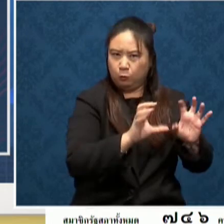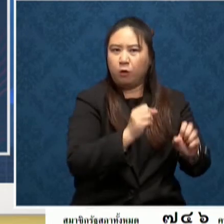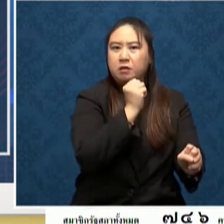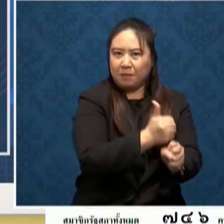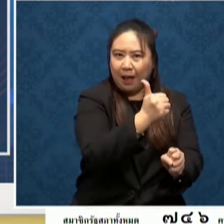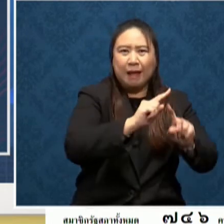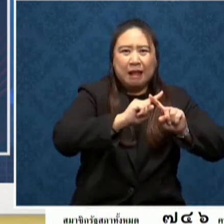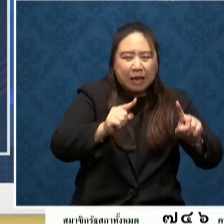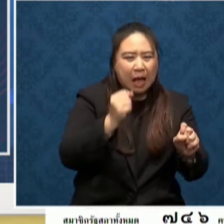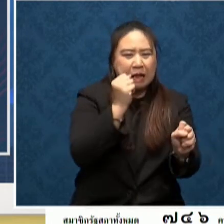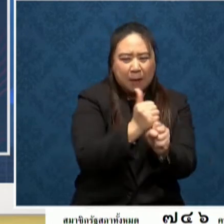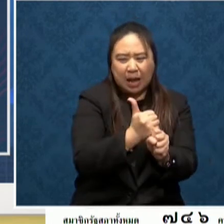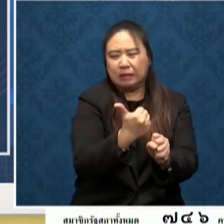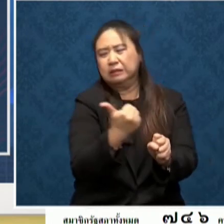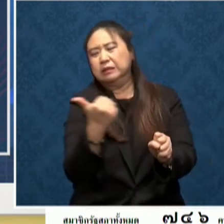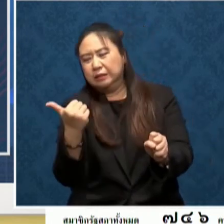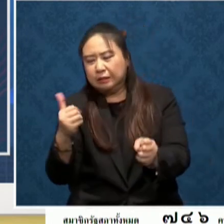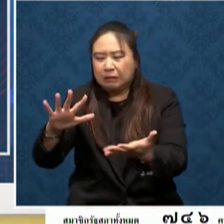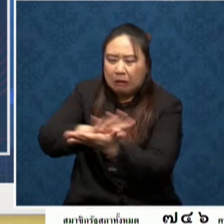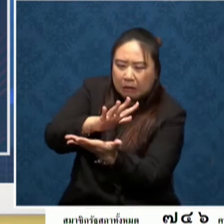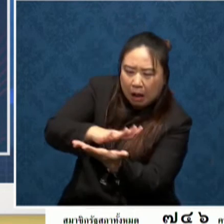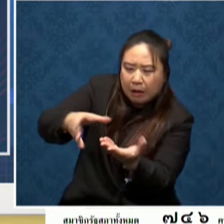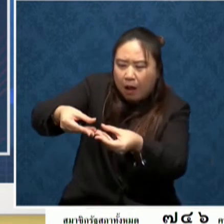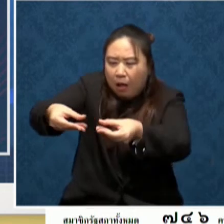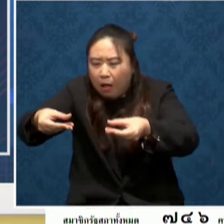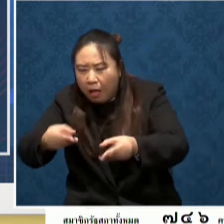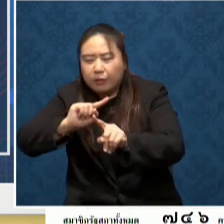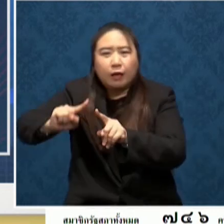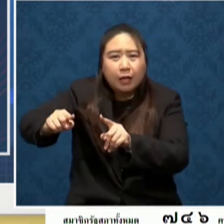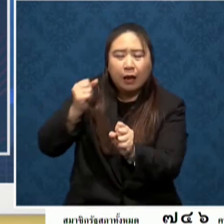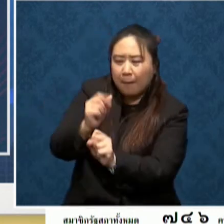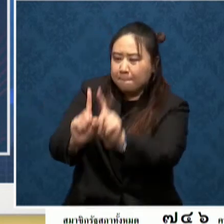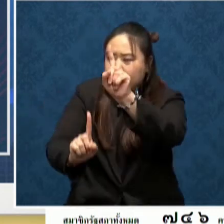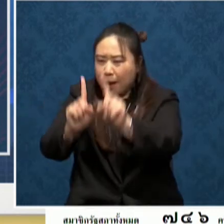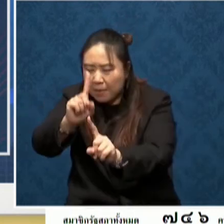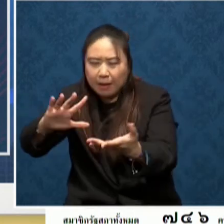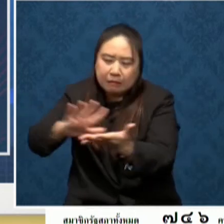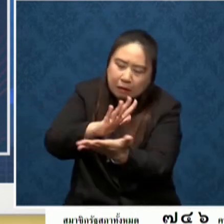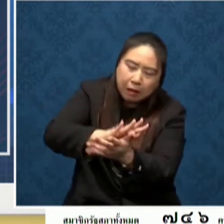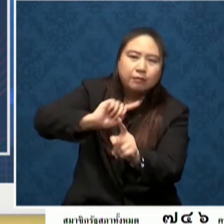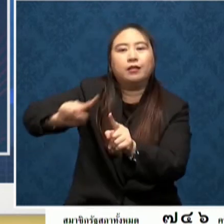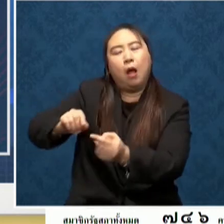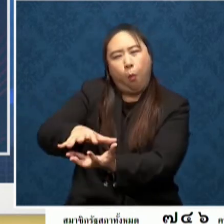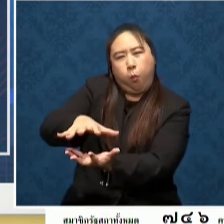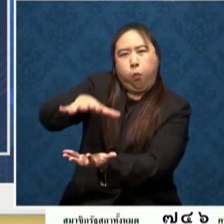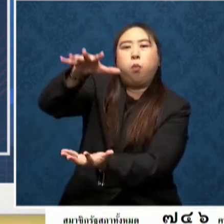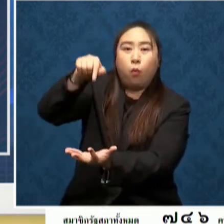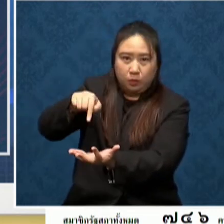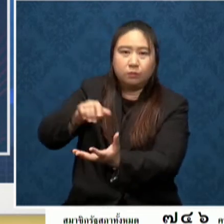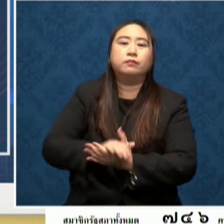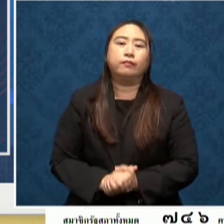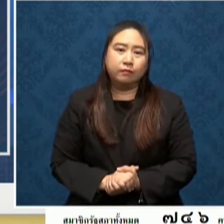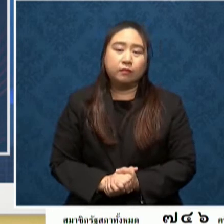ารสอนมันเยอะมากทั้งงานเอกสารมากมายไลกองงานประเมิตัพเอกสารผักชีรโยหน้าเป็บ้าเป็หลัง